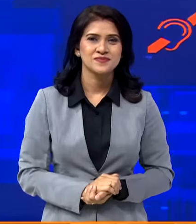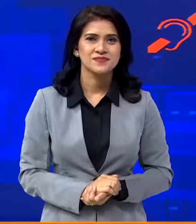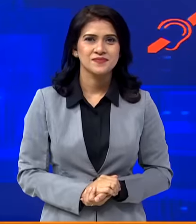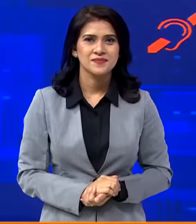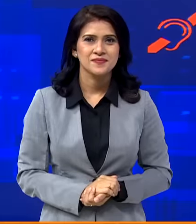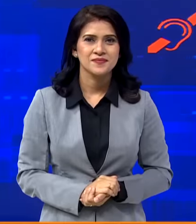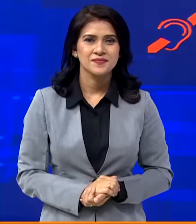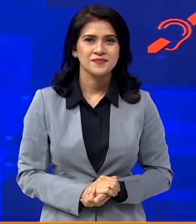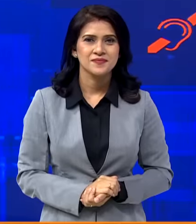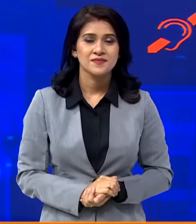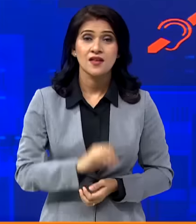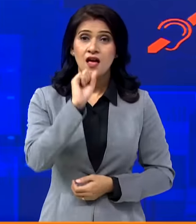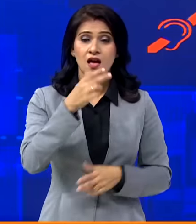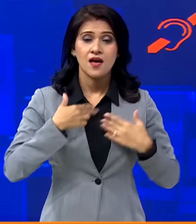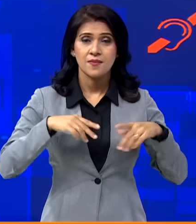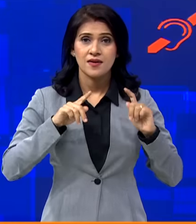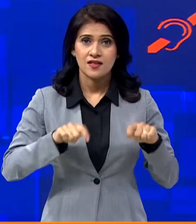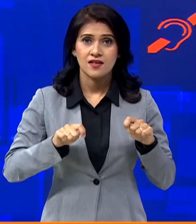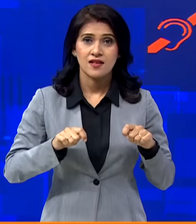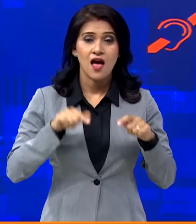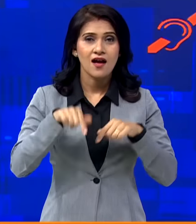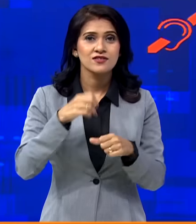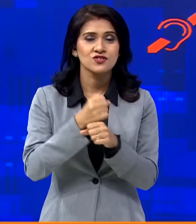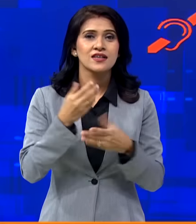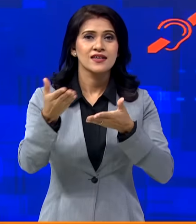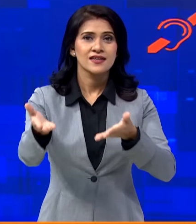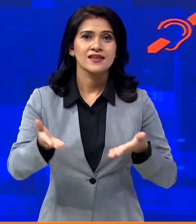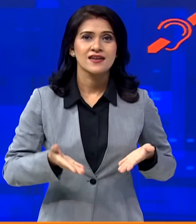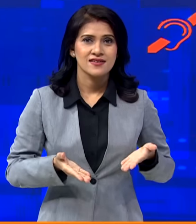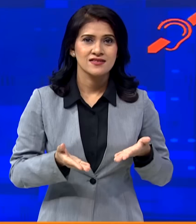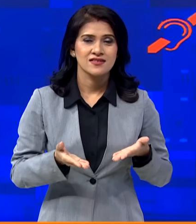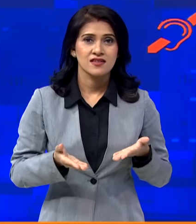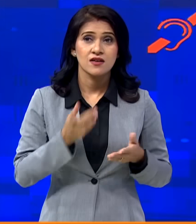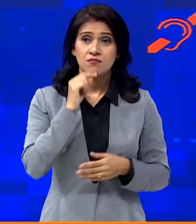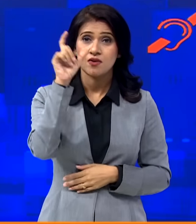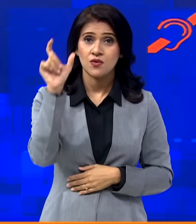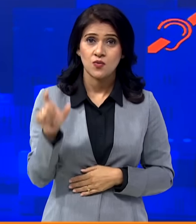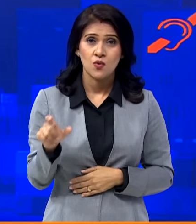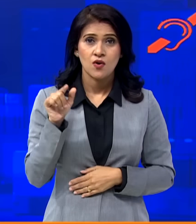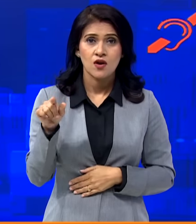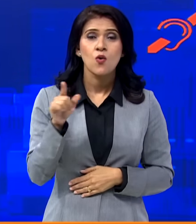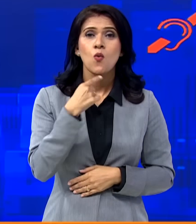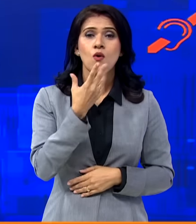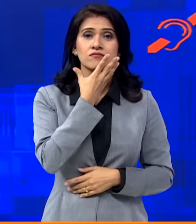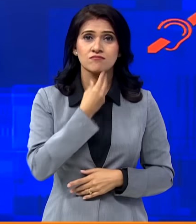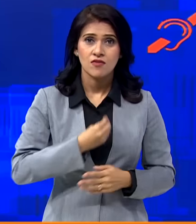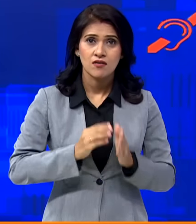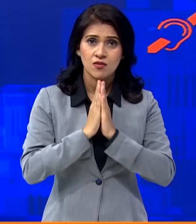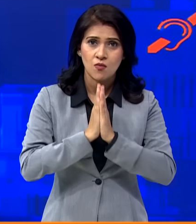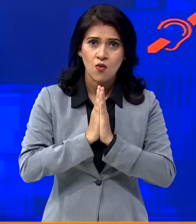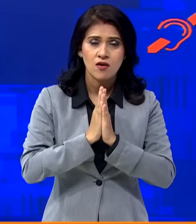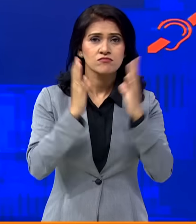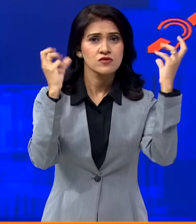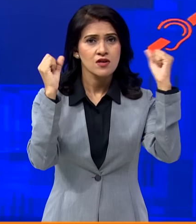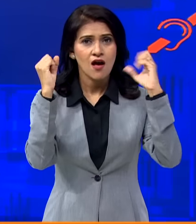नमस्कार आपकी अदालत में आज मेरे मेहमान है एक ऐसी शख्सियत जो साधु है महात्मा है आचार्य